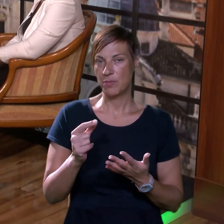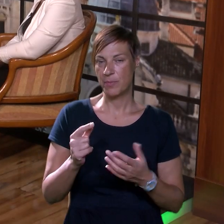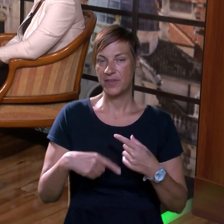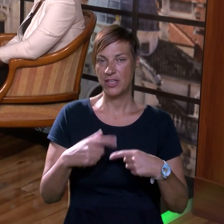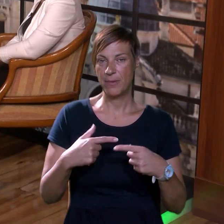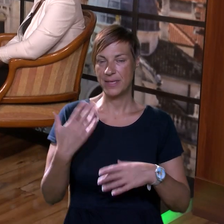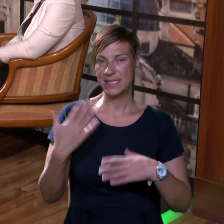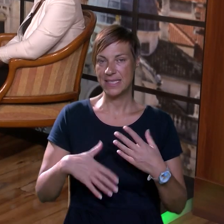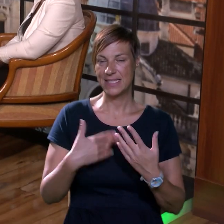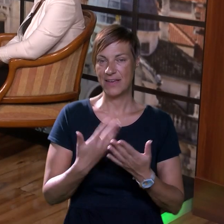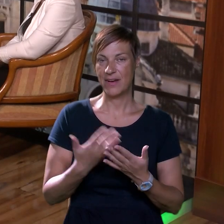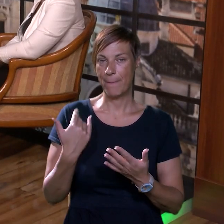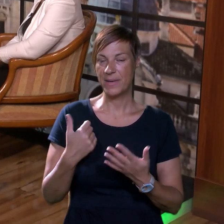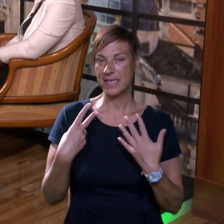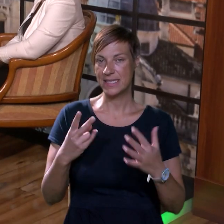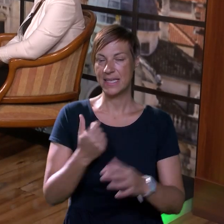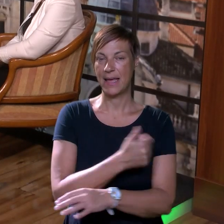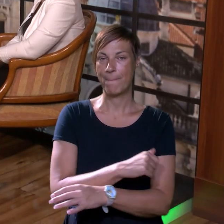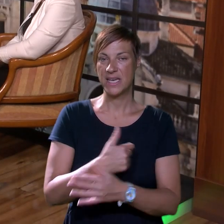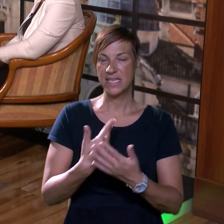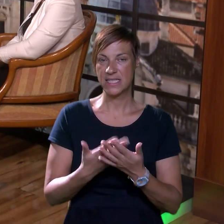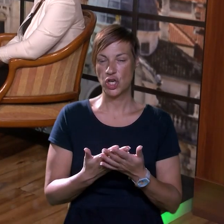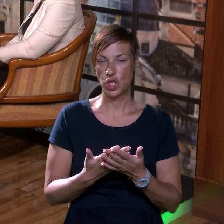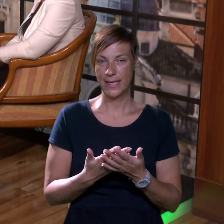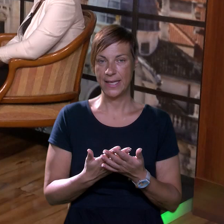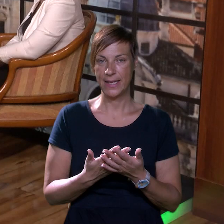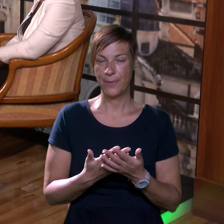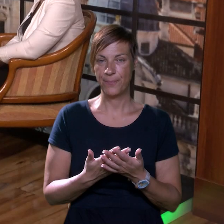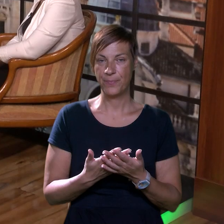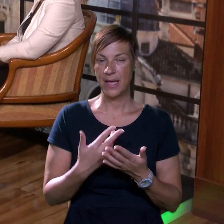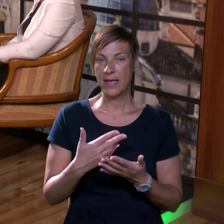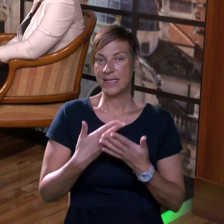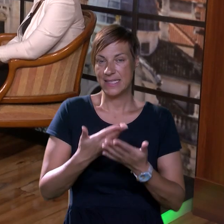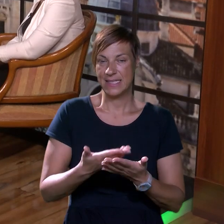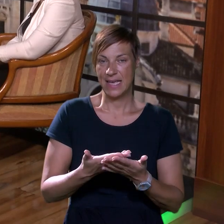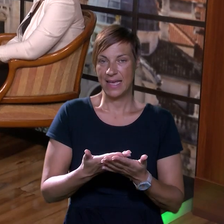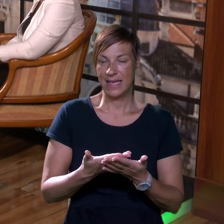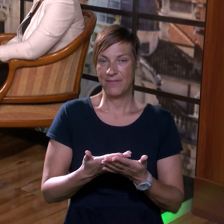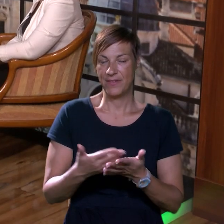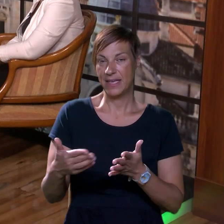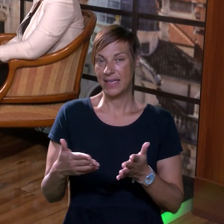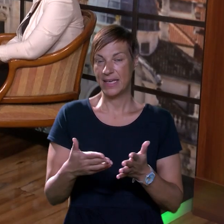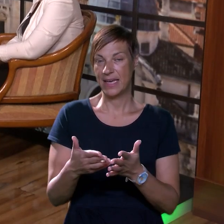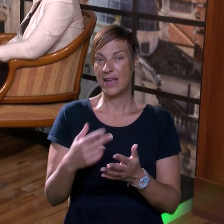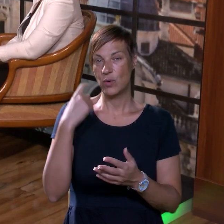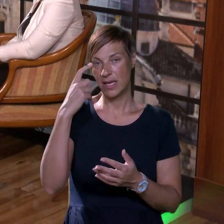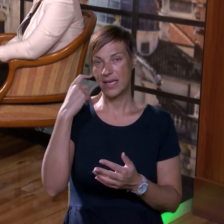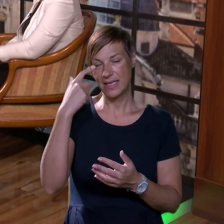prvi dio emisije završili da prije 17 godina ste i vi nekako krenuli